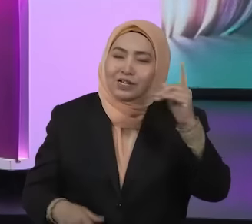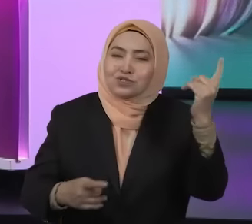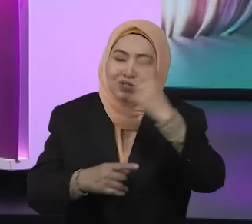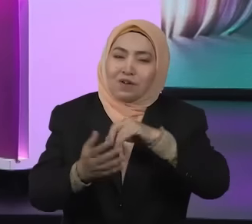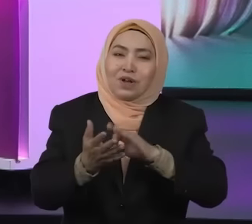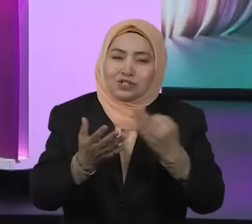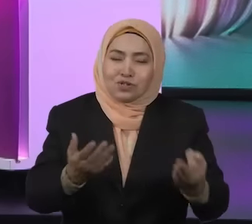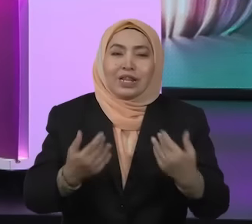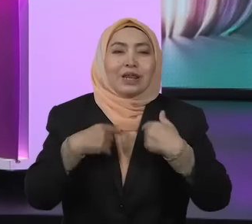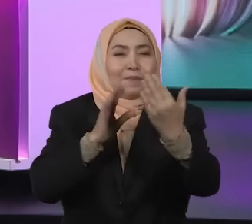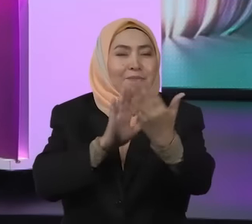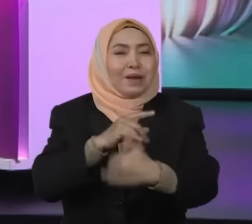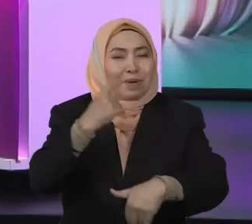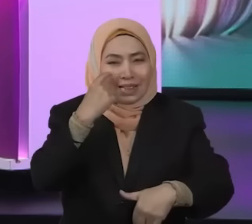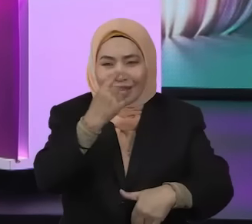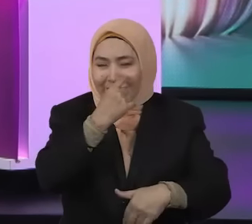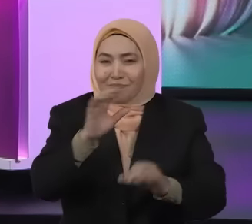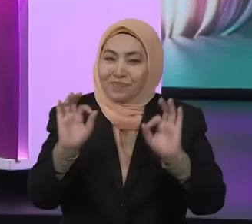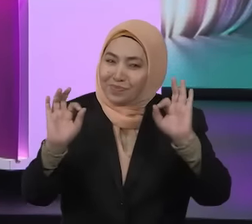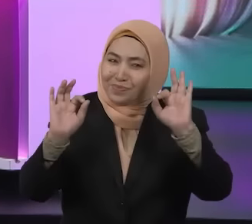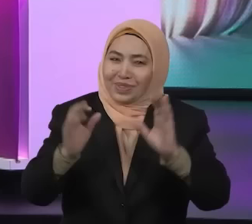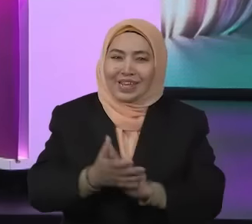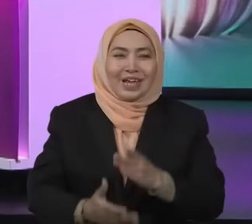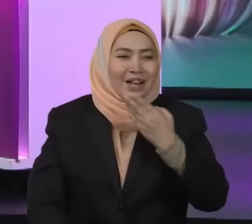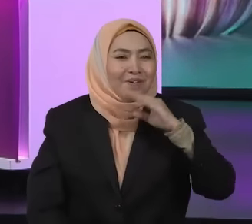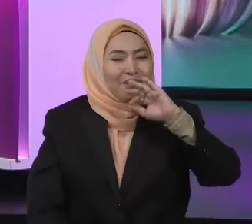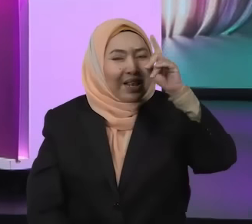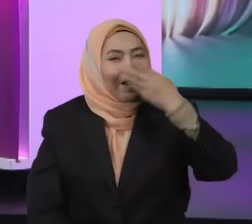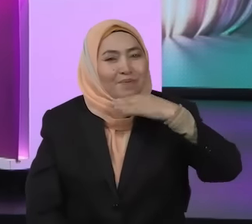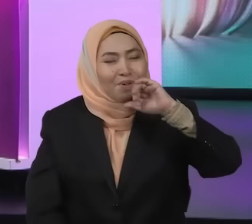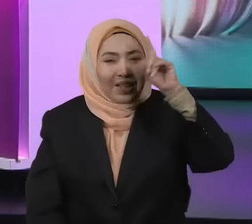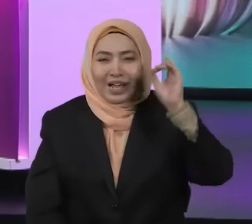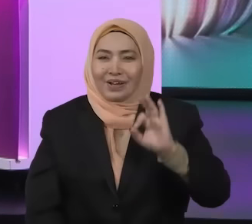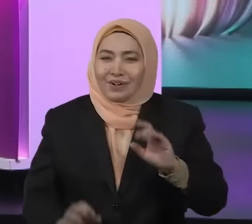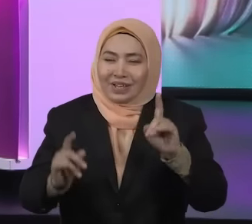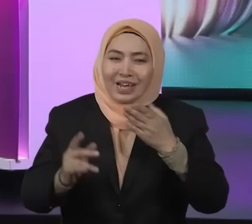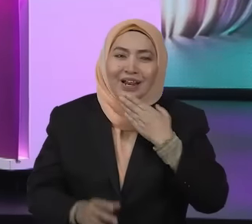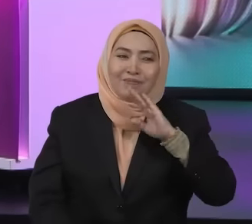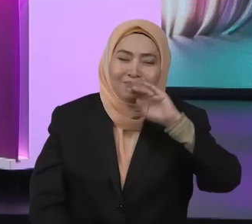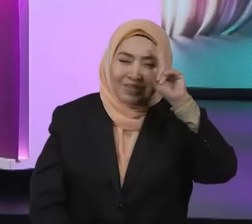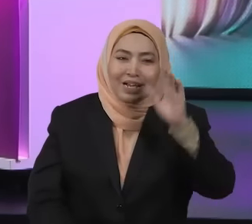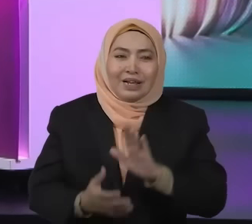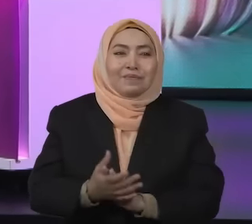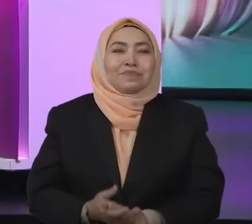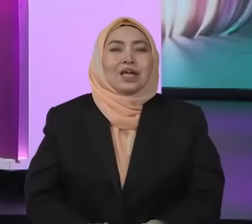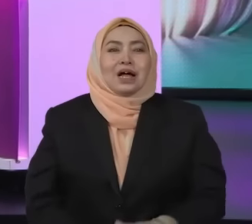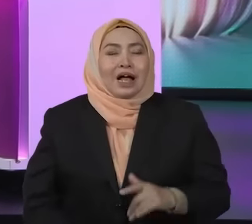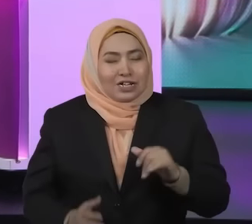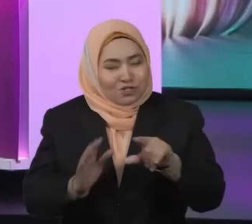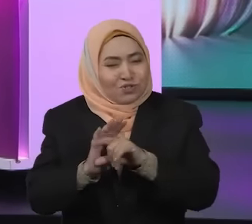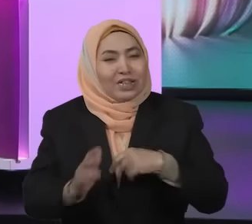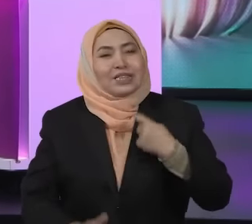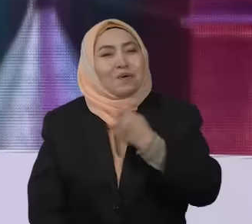hari ini Safa di depan mata. Masya Allah. Alhamdulillah. Alhamdulillah. Alhamdulillah. Alhamdulillah. Alhamdulillah. Sudah masuk At-Taubah.